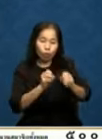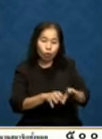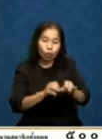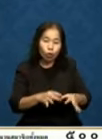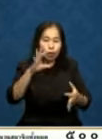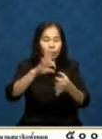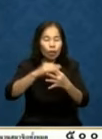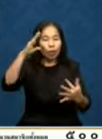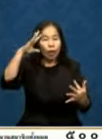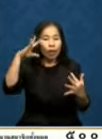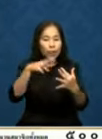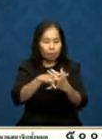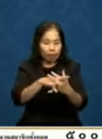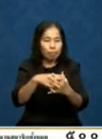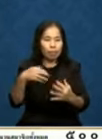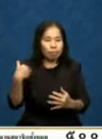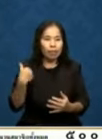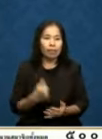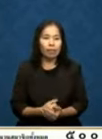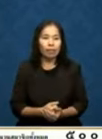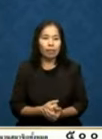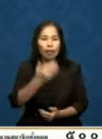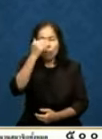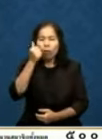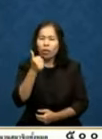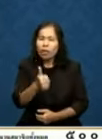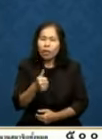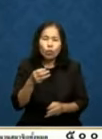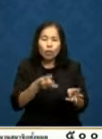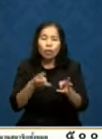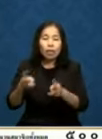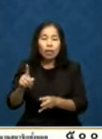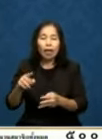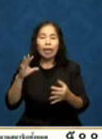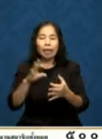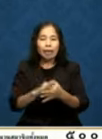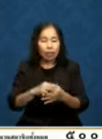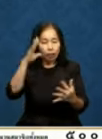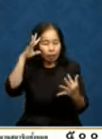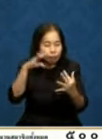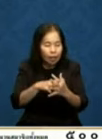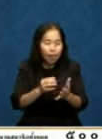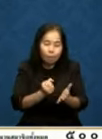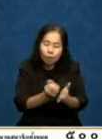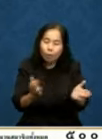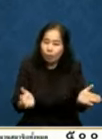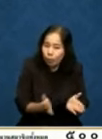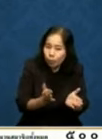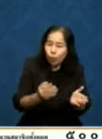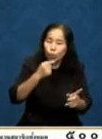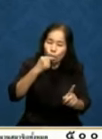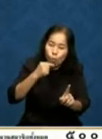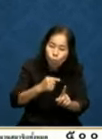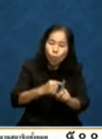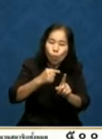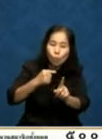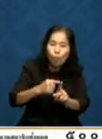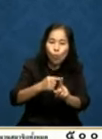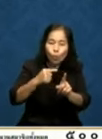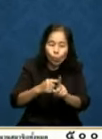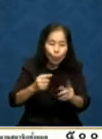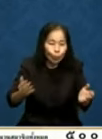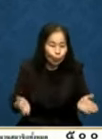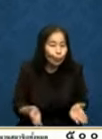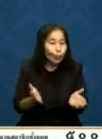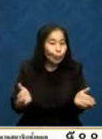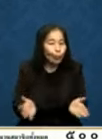ทยามากขึ้น positive parenting ดียังไงคะมันคือการเลี้ยงลูกโดยใช้วิธีการสนับสนุนและส่งเสริมพัฒนาการทางบวกของเด็ก